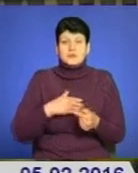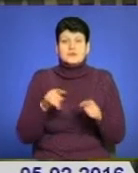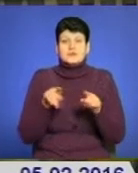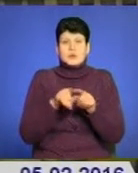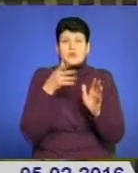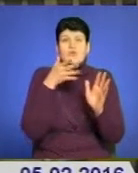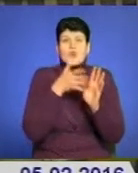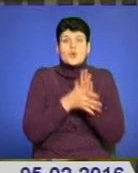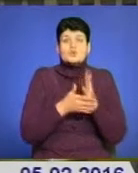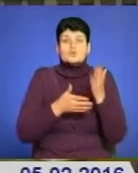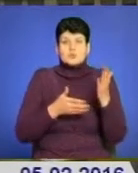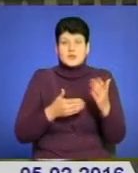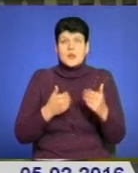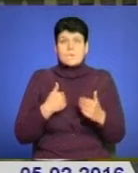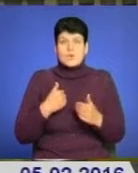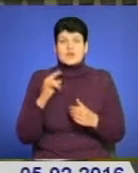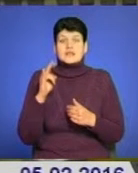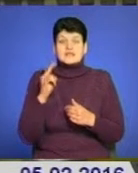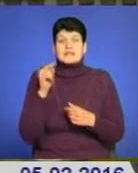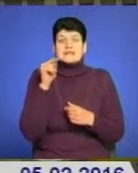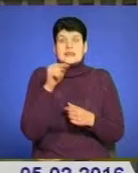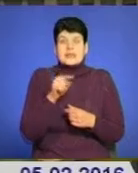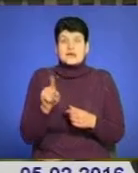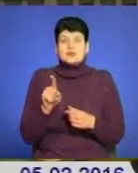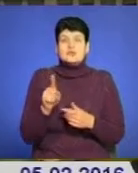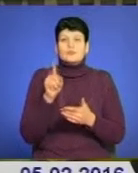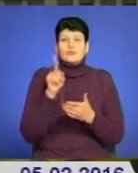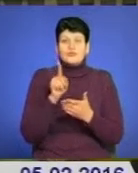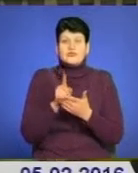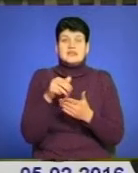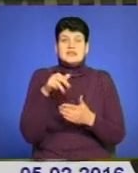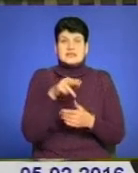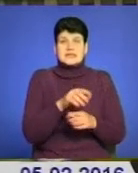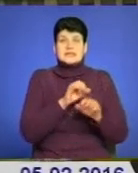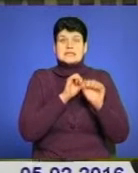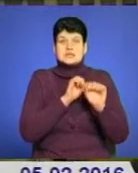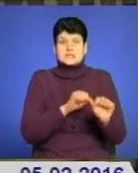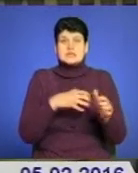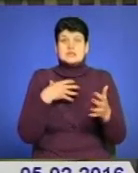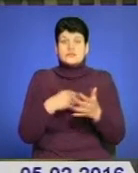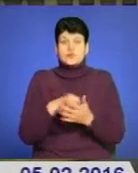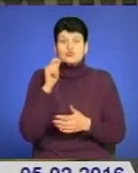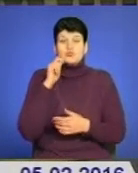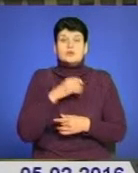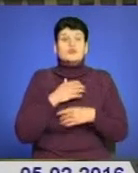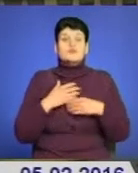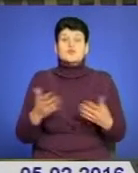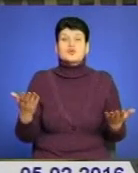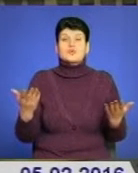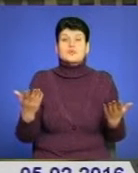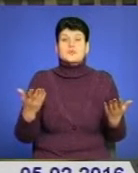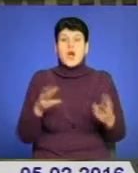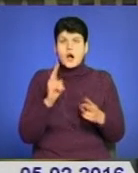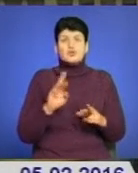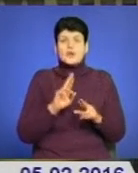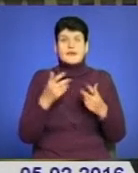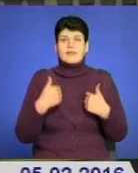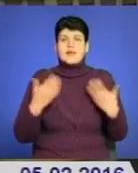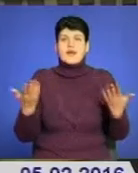його розуміла. Бо моя дитина така, що він повинен йти захищати свою Україну і все. Він все казав, а хто як не